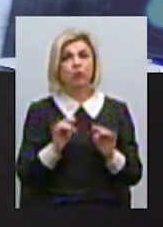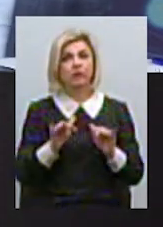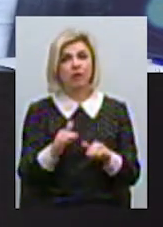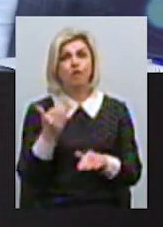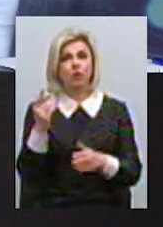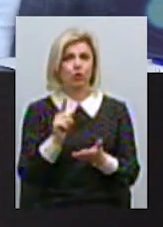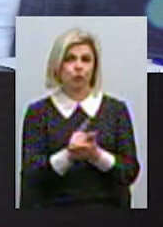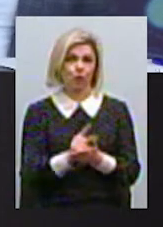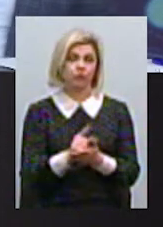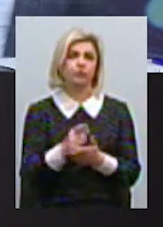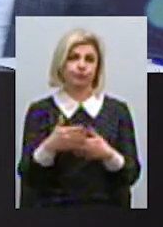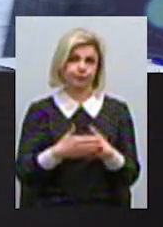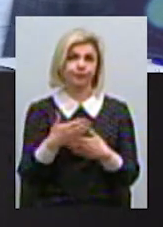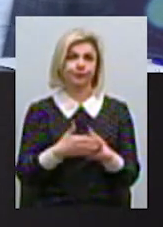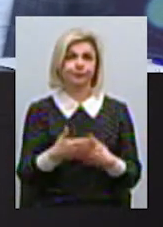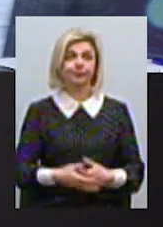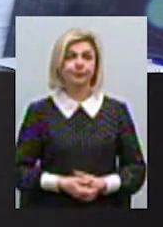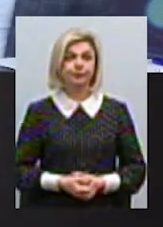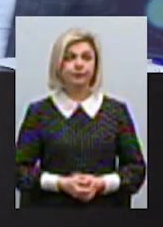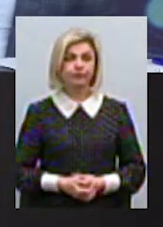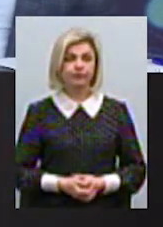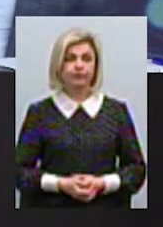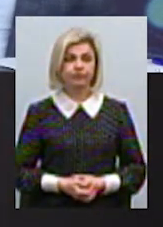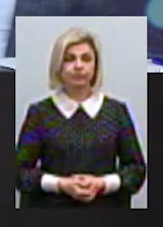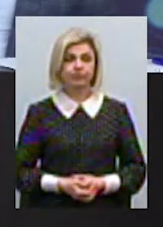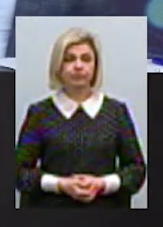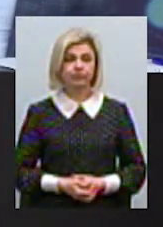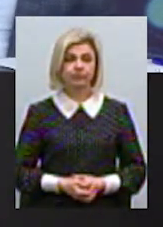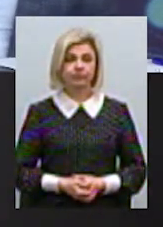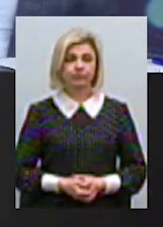нести відповідальність. Це і підстава для відповідальності.